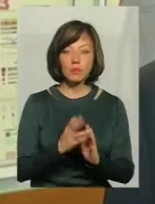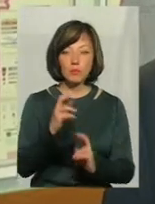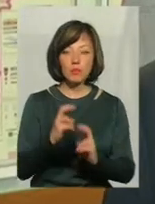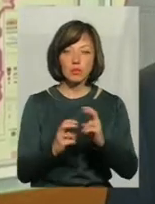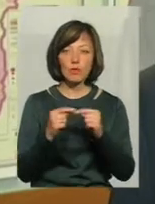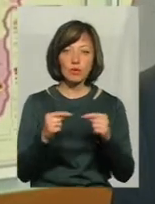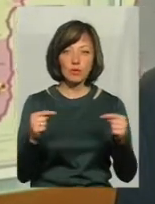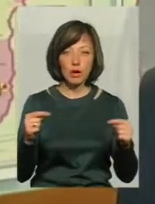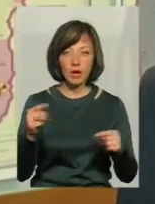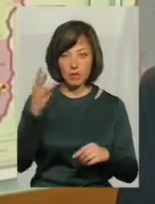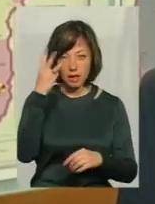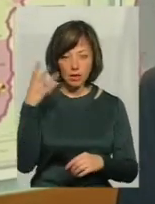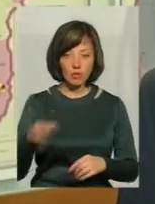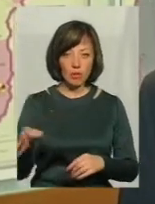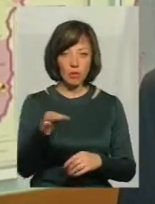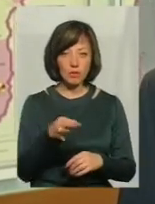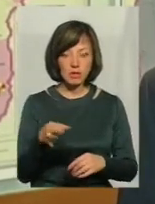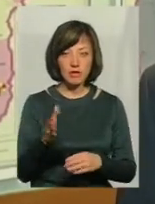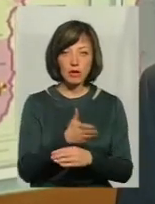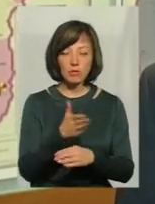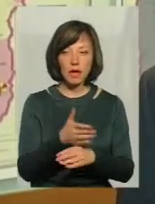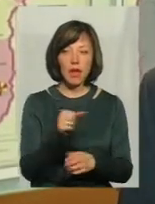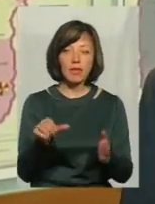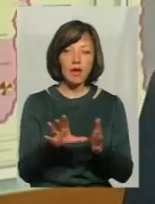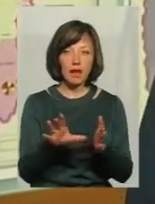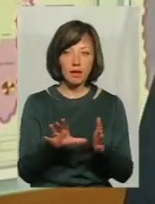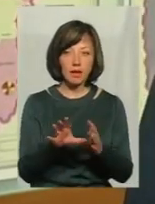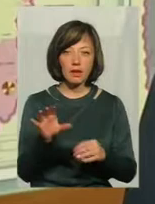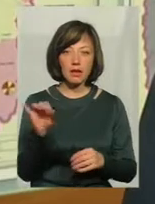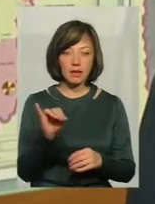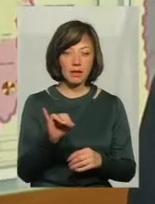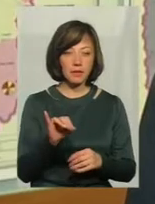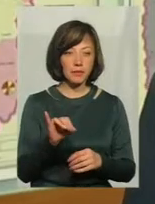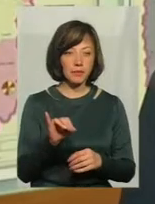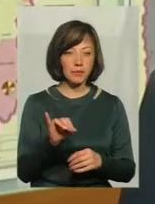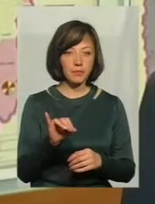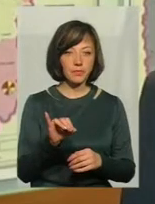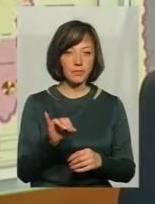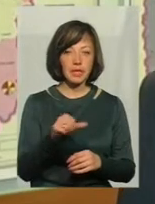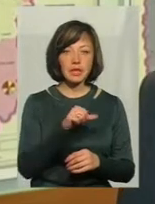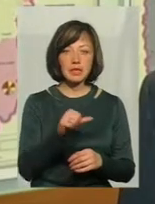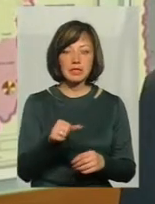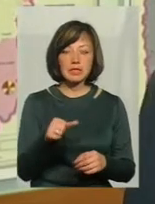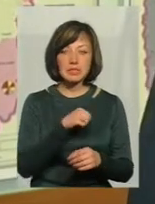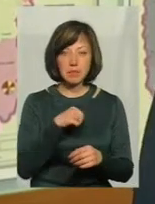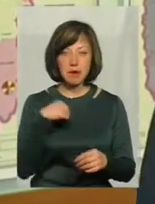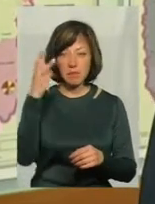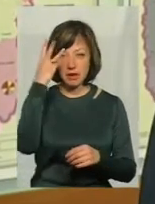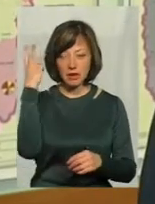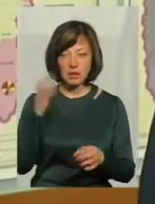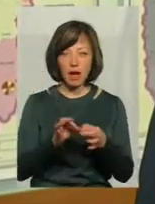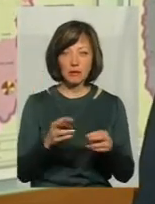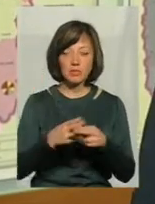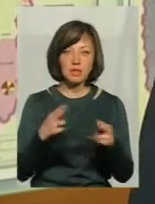продукції Хмельницької області, виробництво електроенергії і сама Хмельницька атомна електростанція